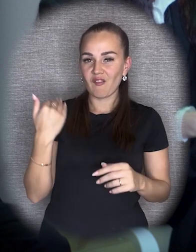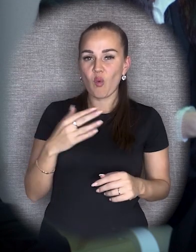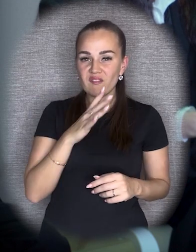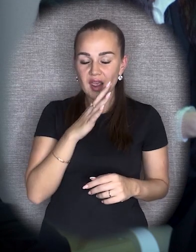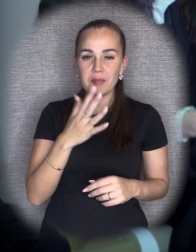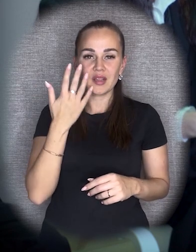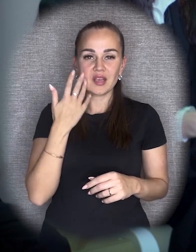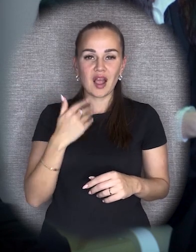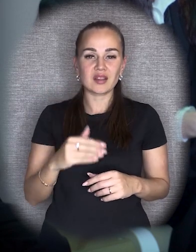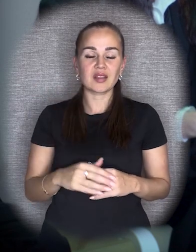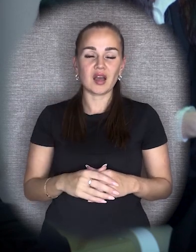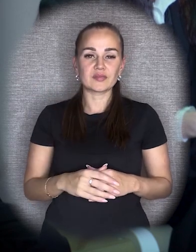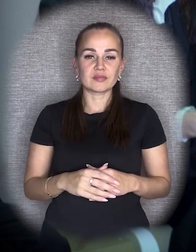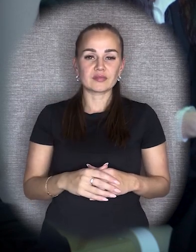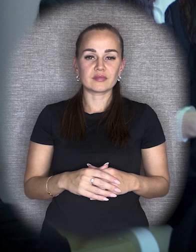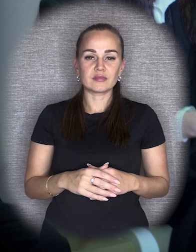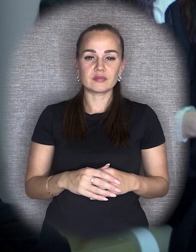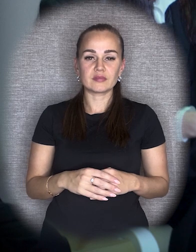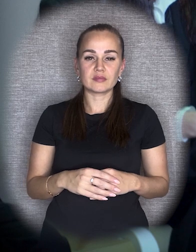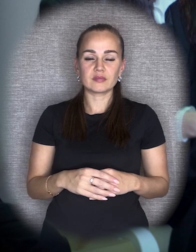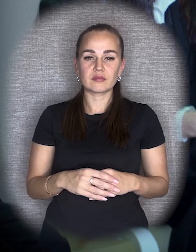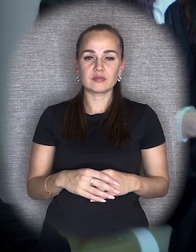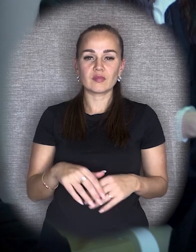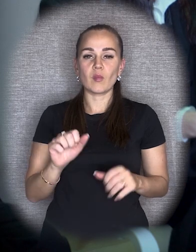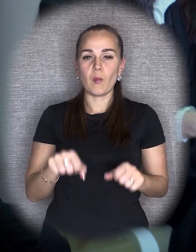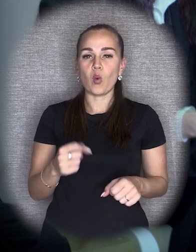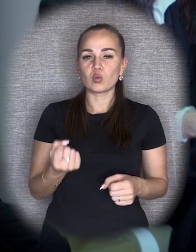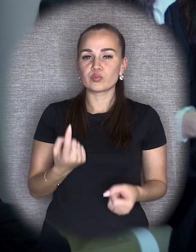времени, когда вот, начало возрождаться